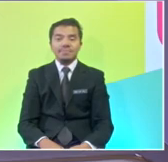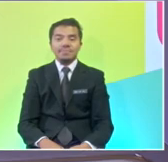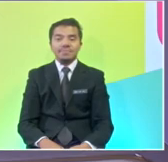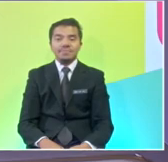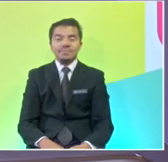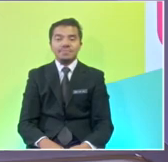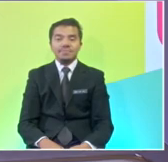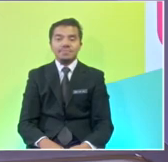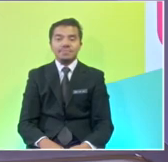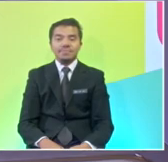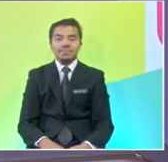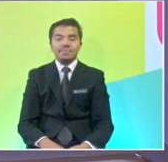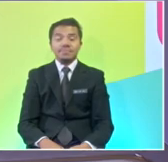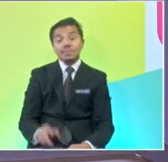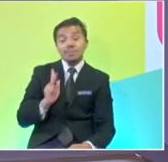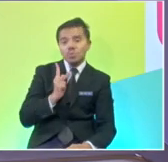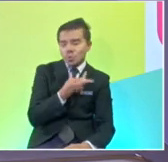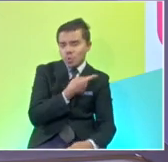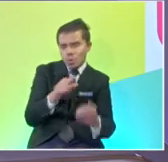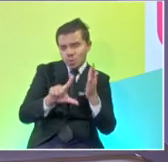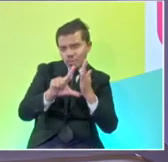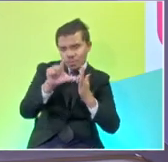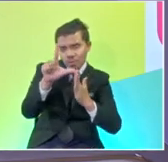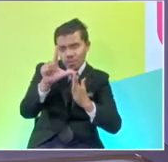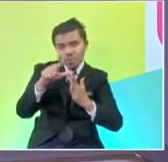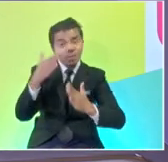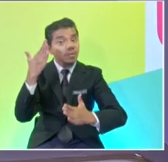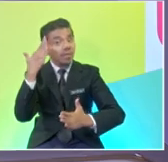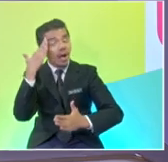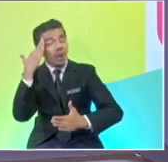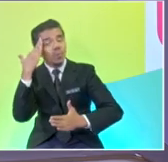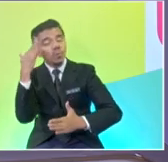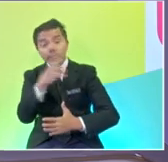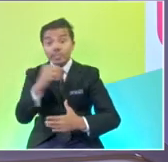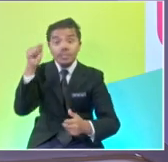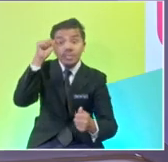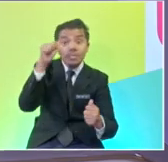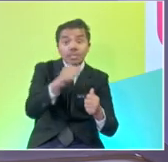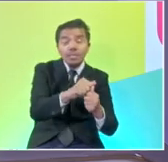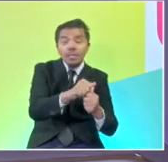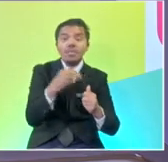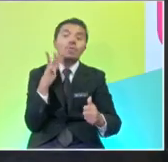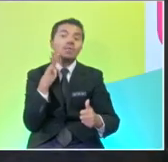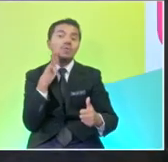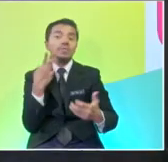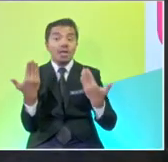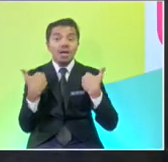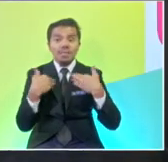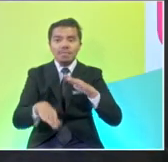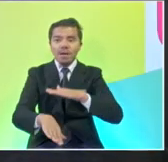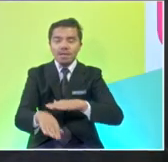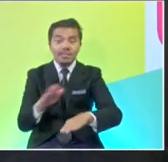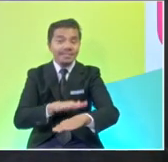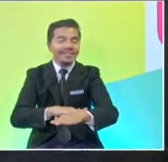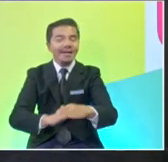lebih tahu dan kita lebih ingat wanna one yang ada pada pelangi itu sendiri itu dia macam